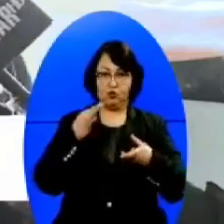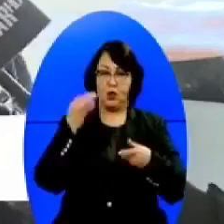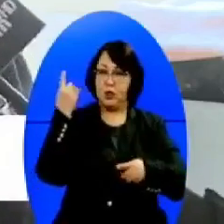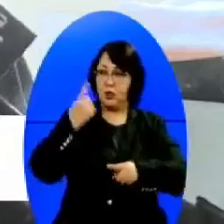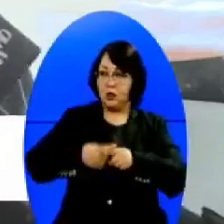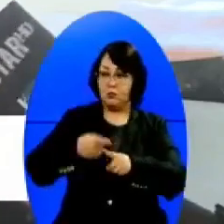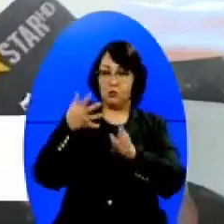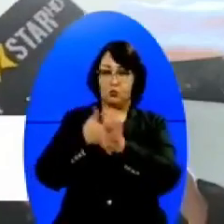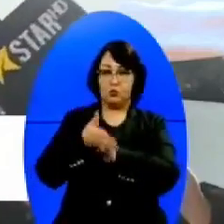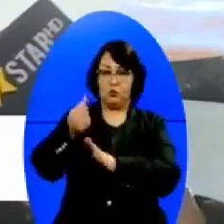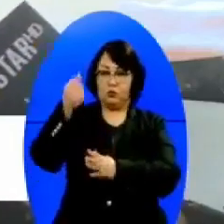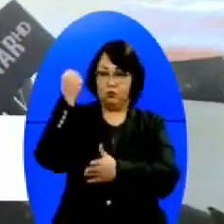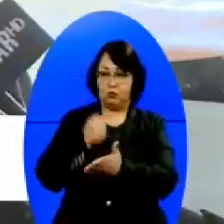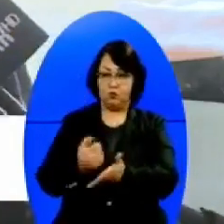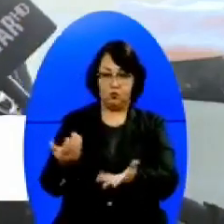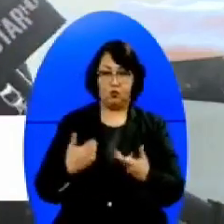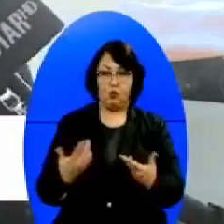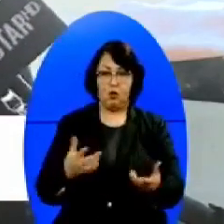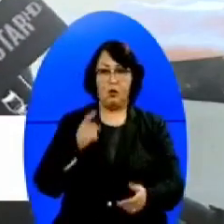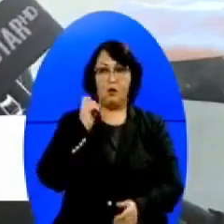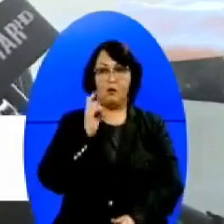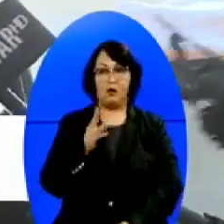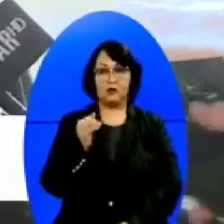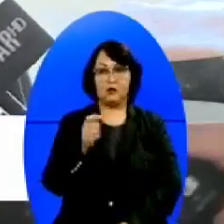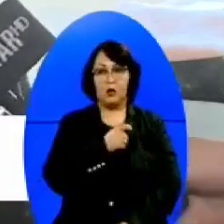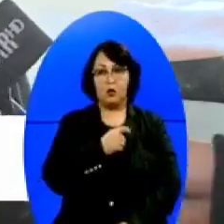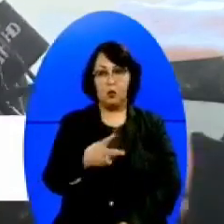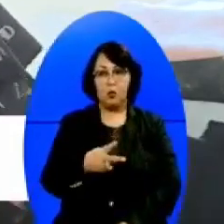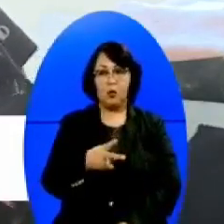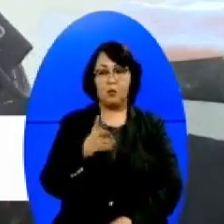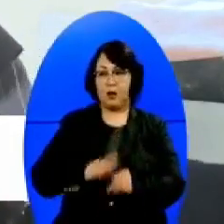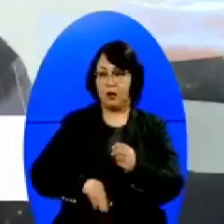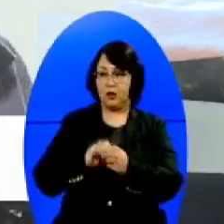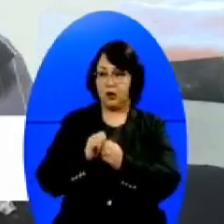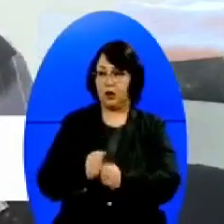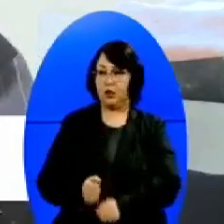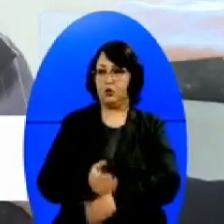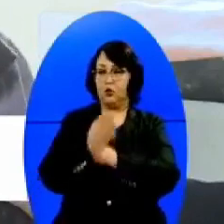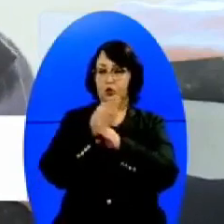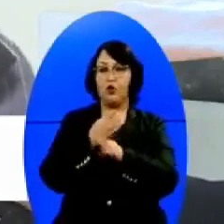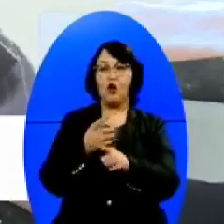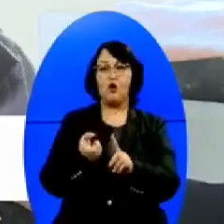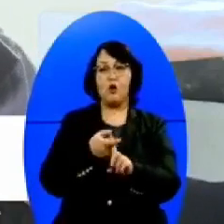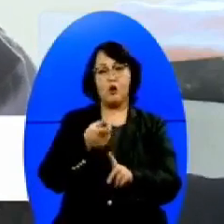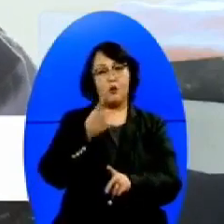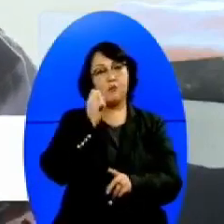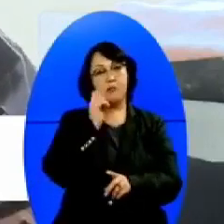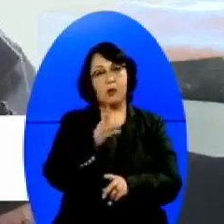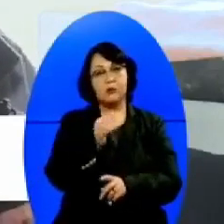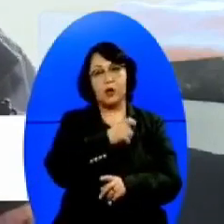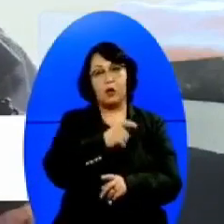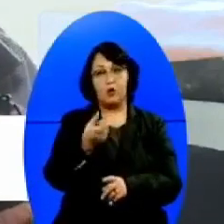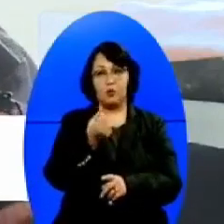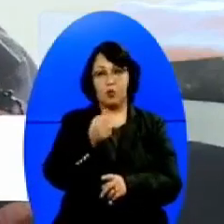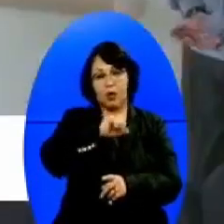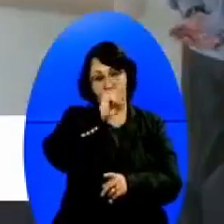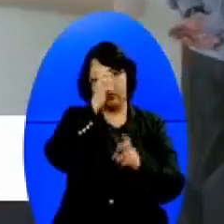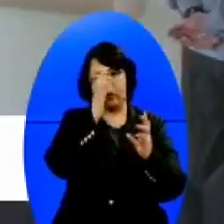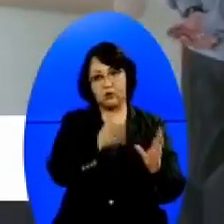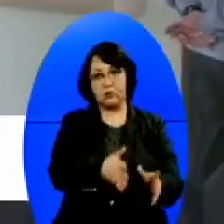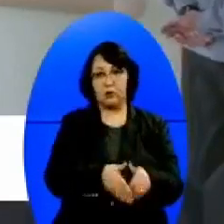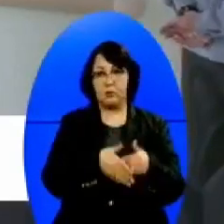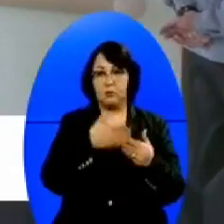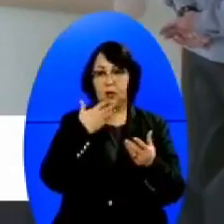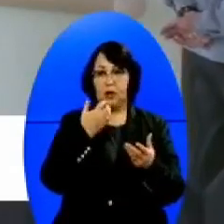ус бол банк санхүүгийн байгууллаас бид нар дараа дараагийн санхүүжилтийн барилгыг дуусгах толботой мөнгө төгрөгийн асуудлыг шийдэж чадахгүй төвөрөд байна.